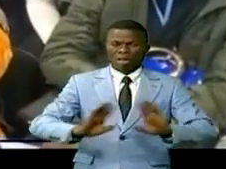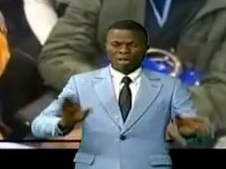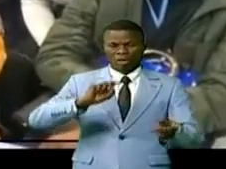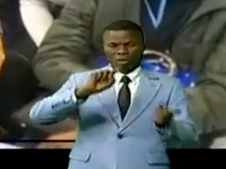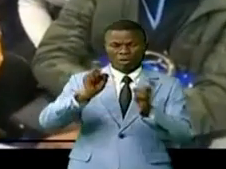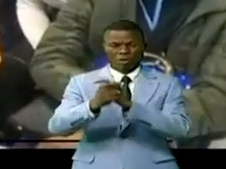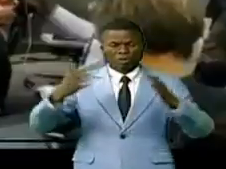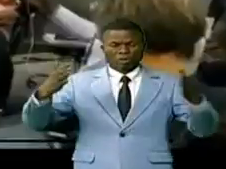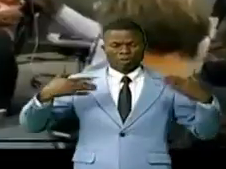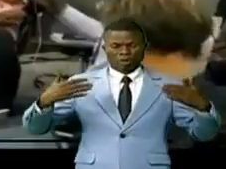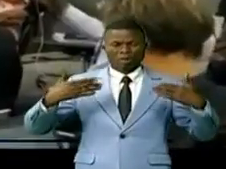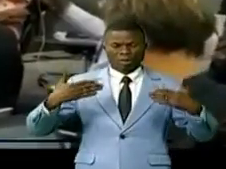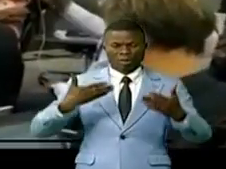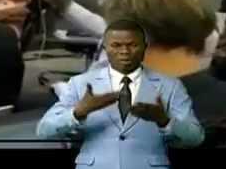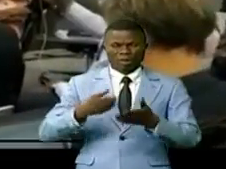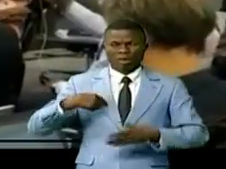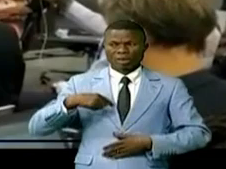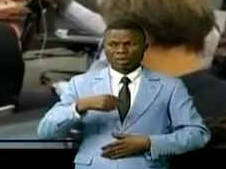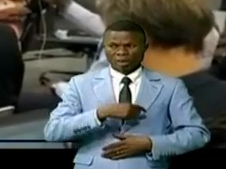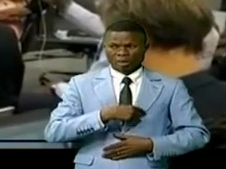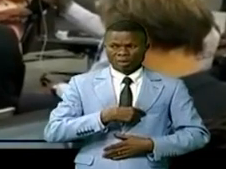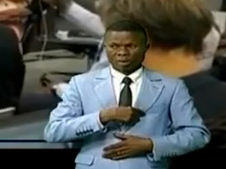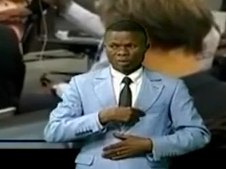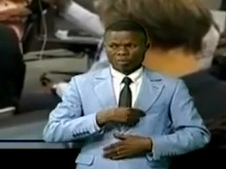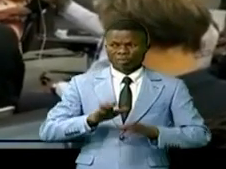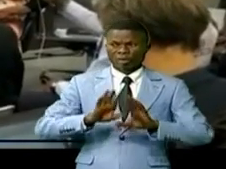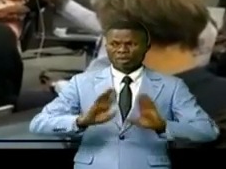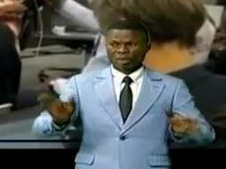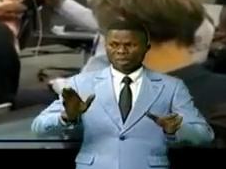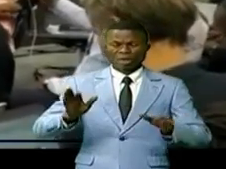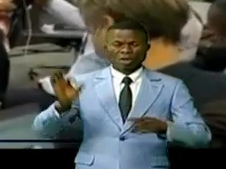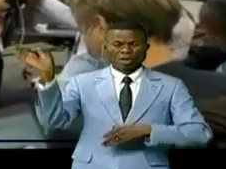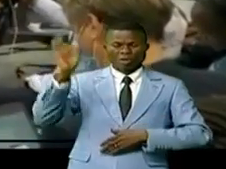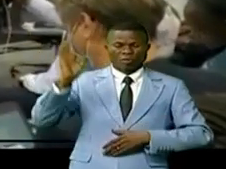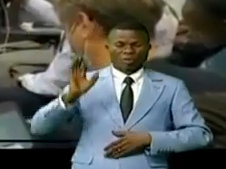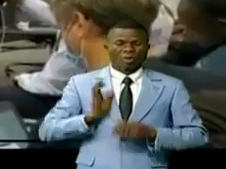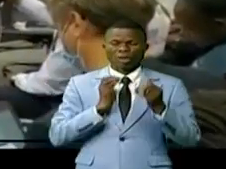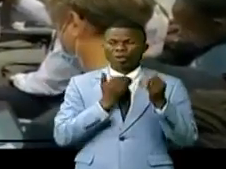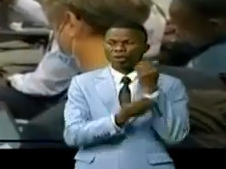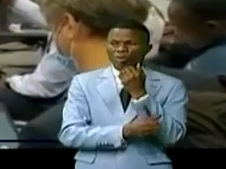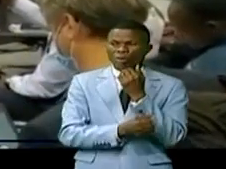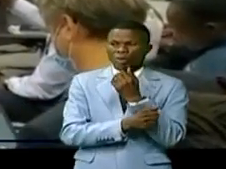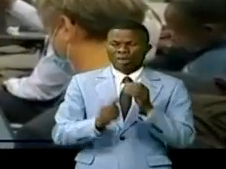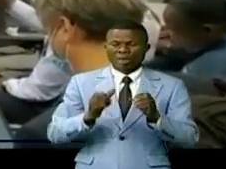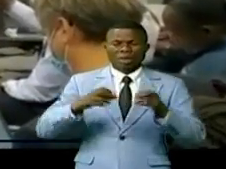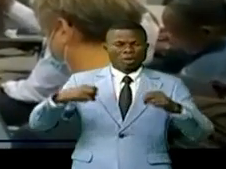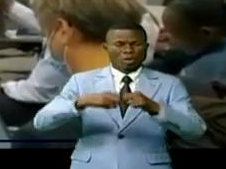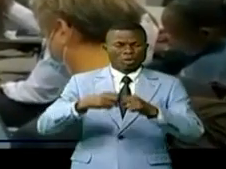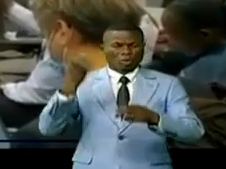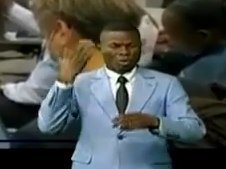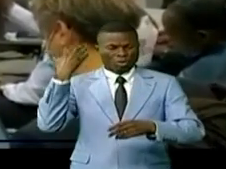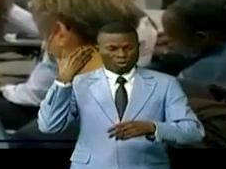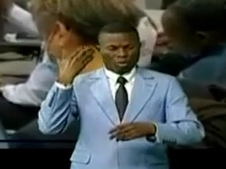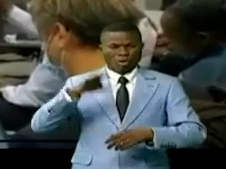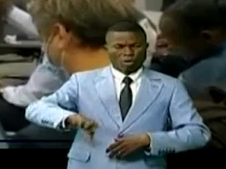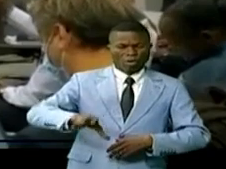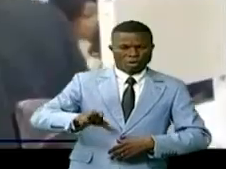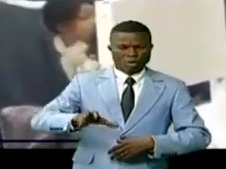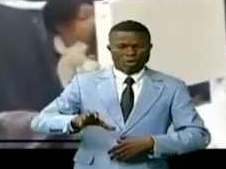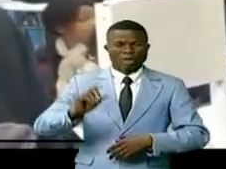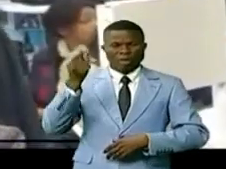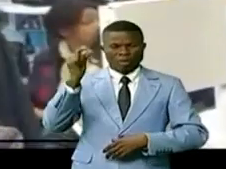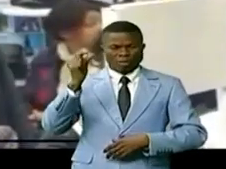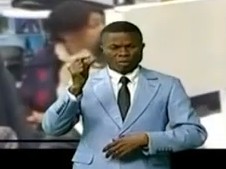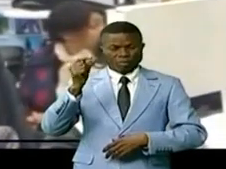au changement climatique. Nous avons vu les antennes potentielles forestières de notre pays potentiel hydrographique et le potentiel minier. Dans